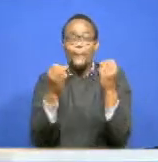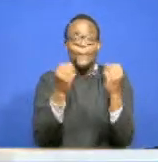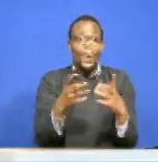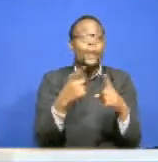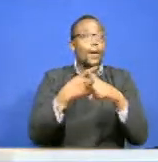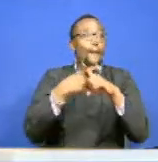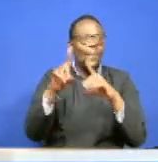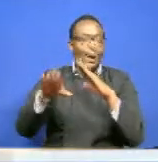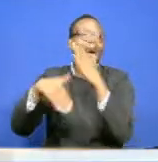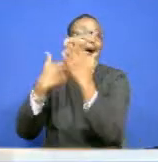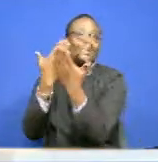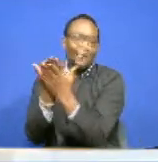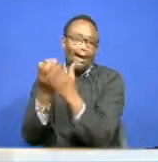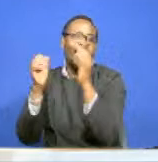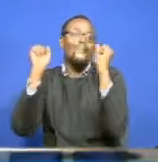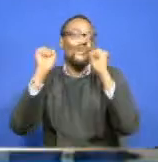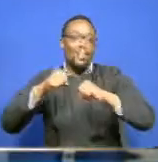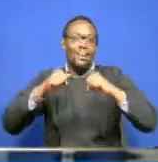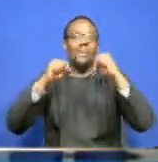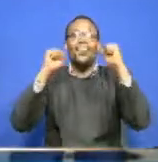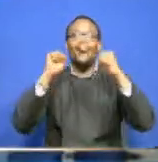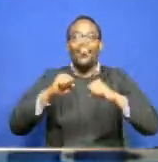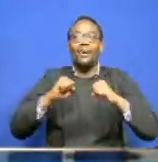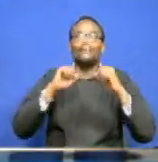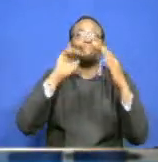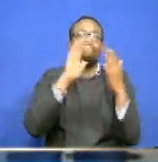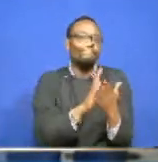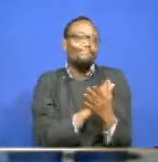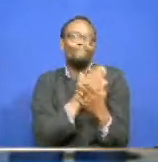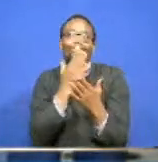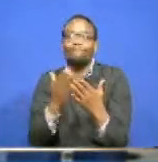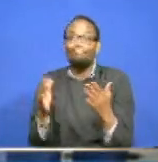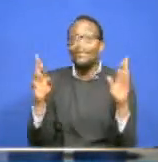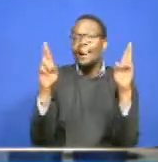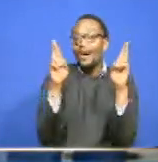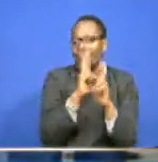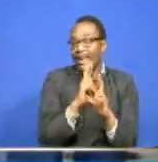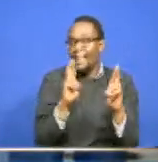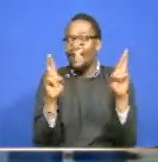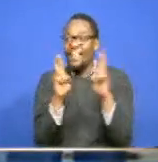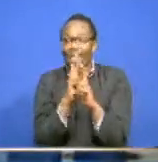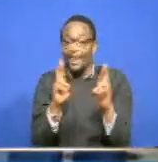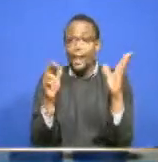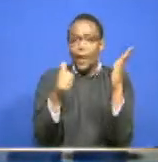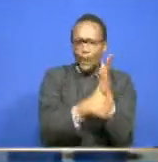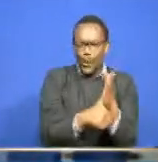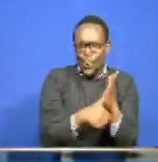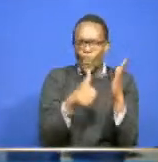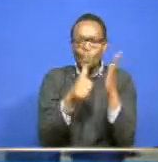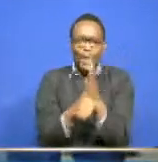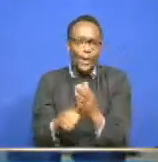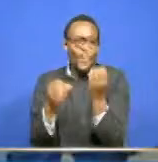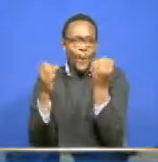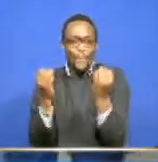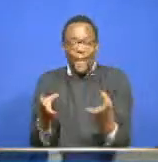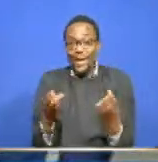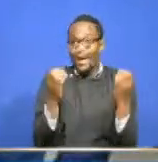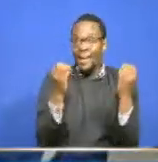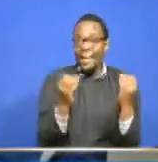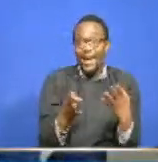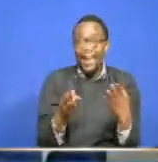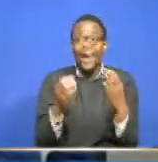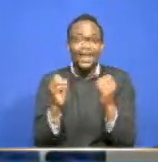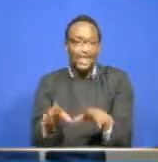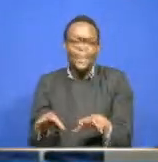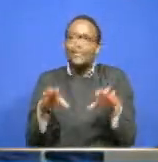Lakini tutafika Dugu tuji anda Japo dhiki ni nyingi Mateso